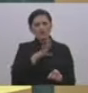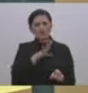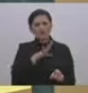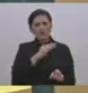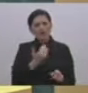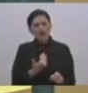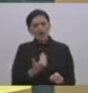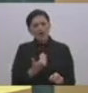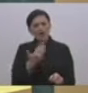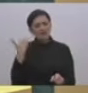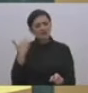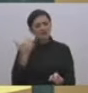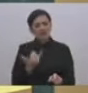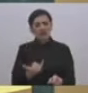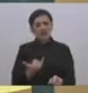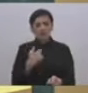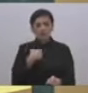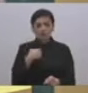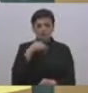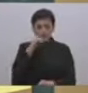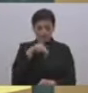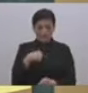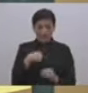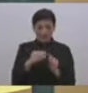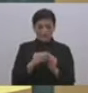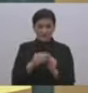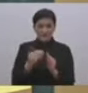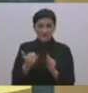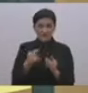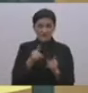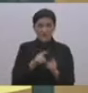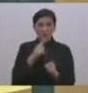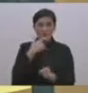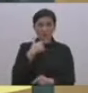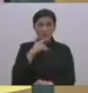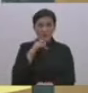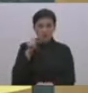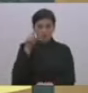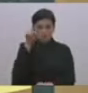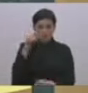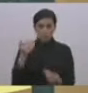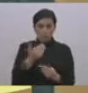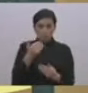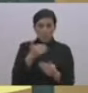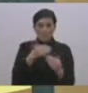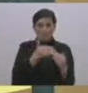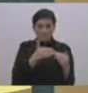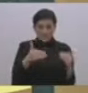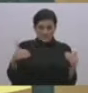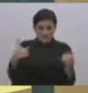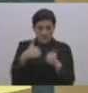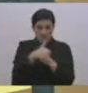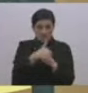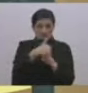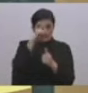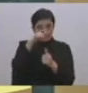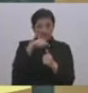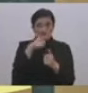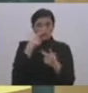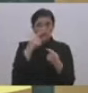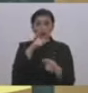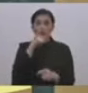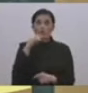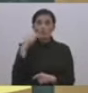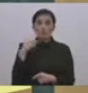ახლა ჩვენ გვაბრალებენ დღესაც ხო ესია ბატონო გიორგი იქ ხართ თქვენ იქ ცხოვრობთ საზღვრის პირას სოფელში და იცით ეს დეტალები რუსები